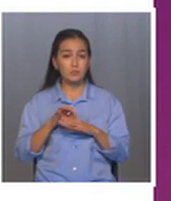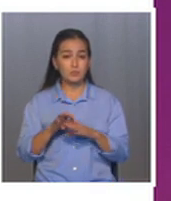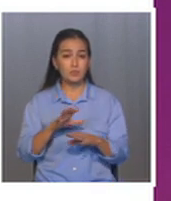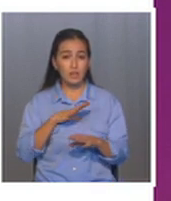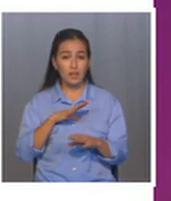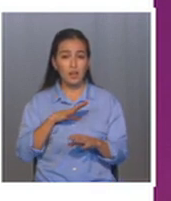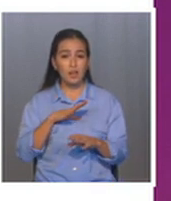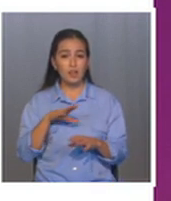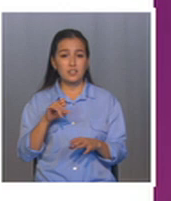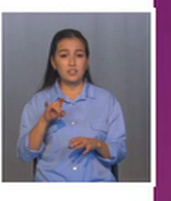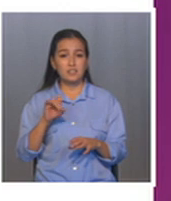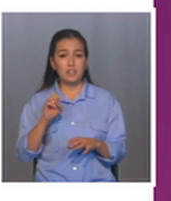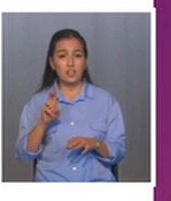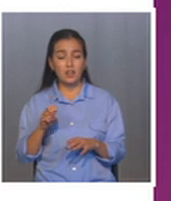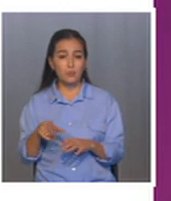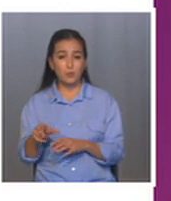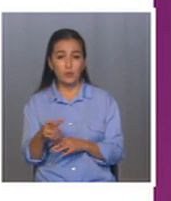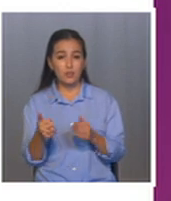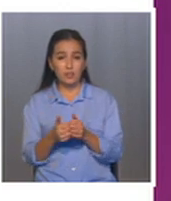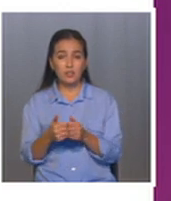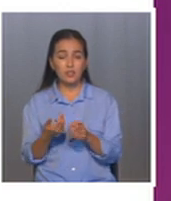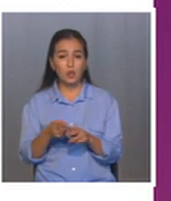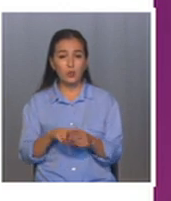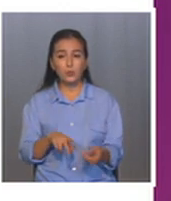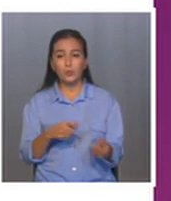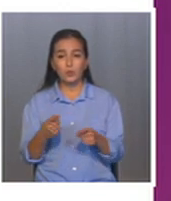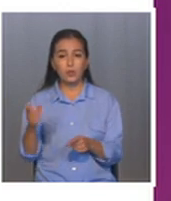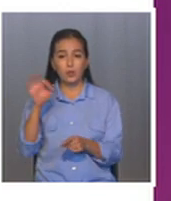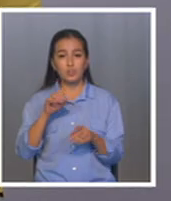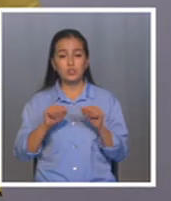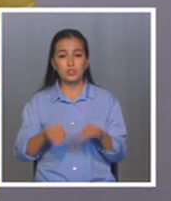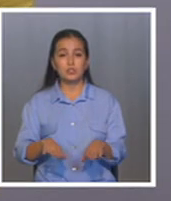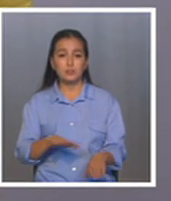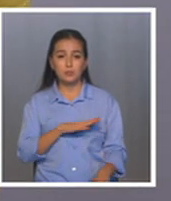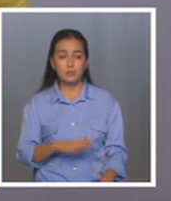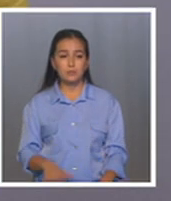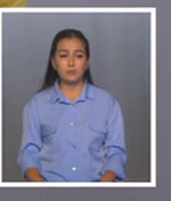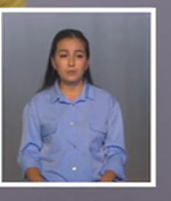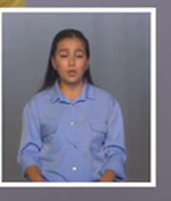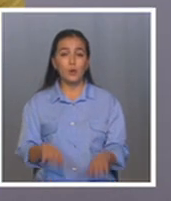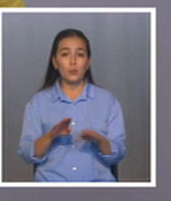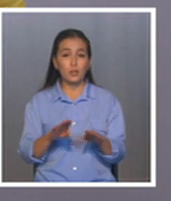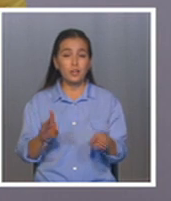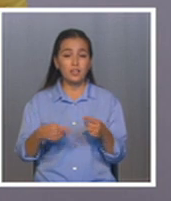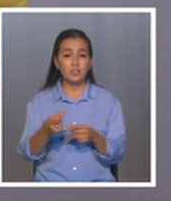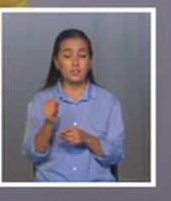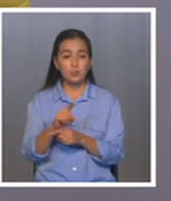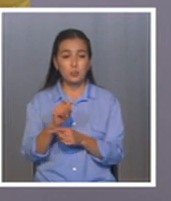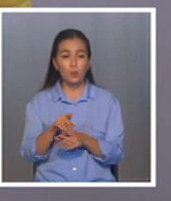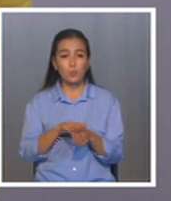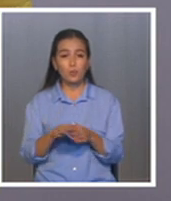аққан бойына қарақойын қашырлыға көшу туралы шешім шығарады. Оқушылар, келесі тапсырманы орындау